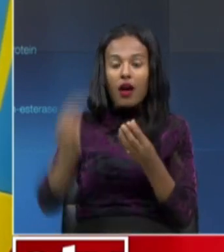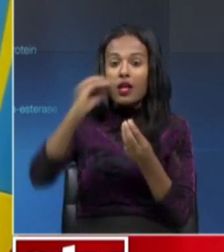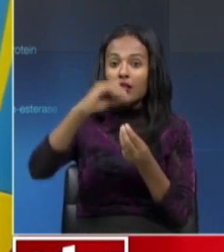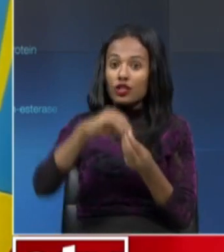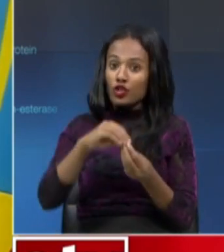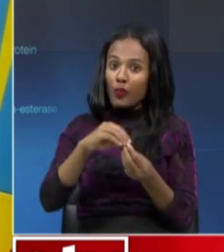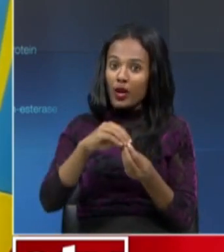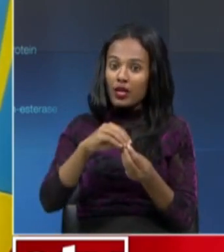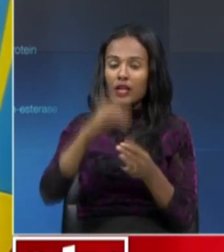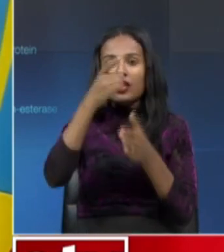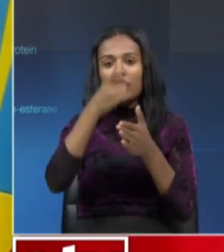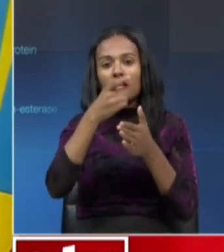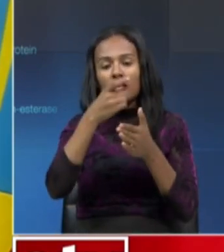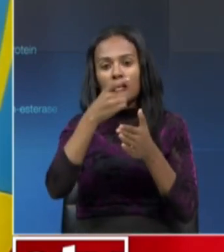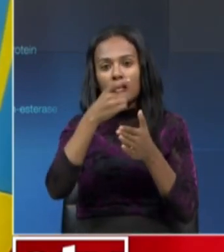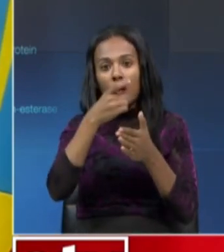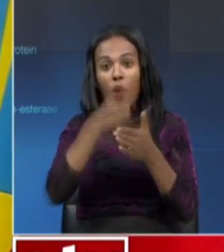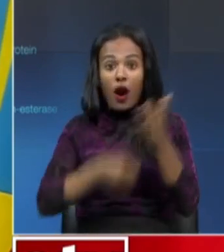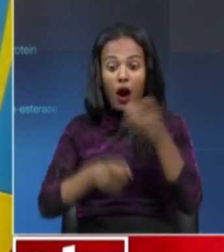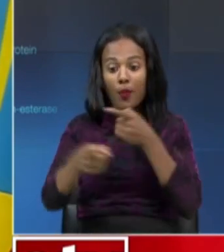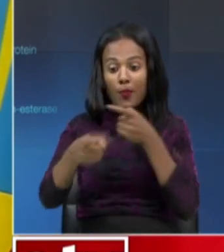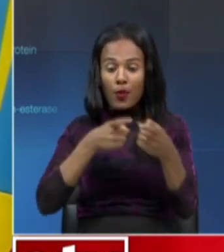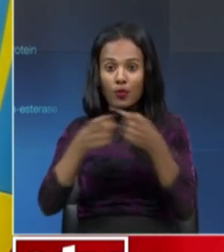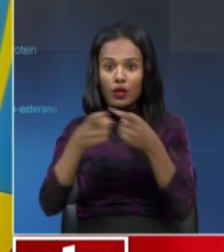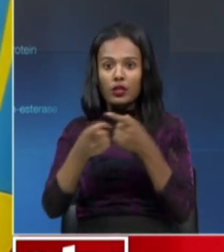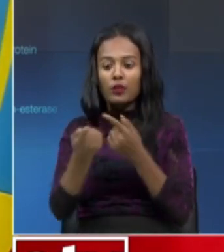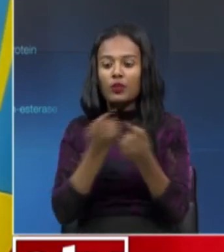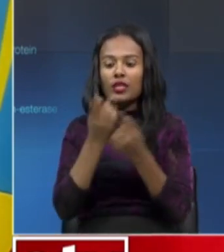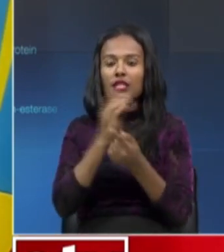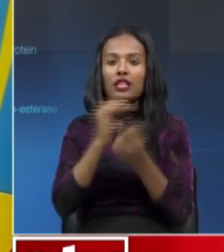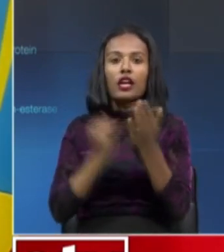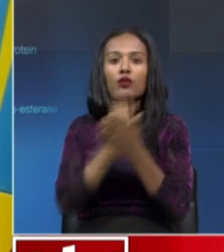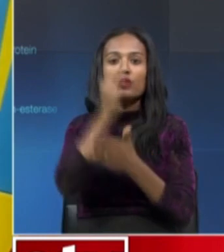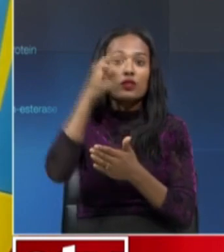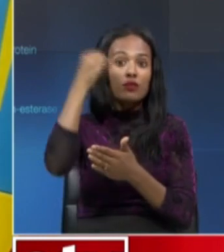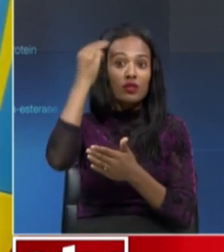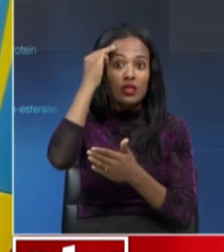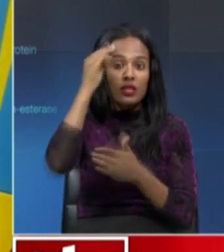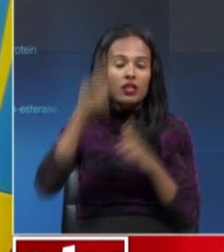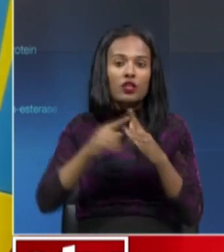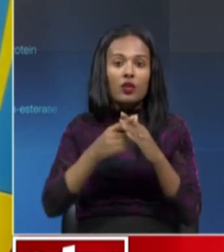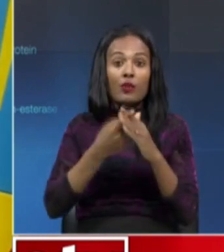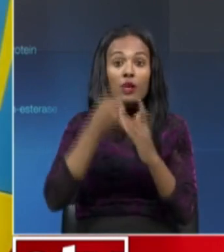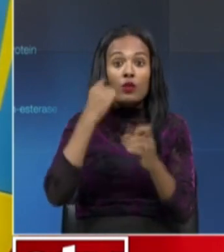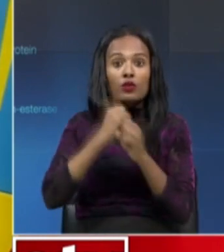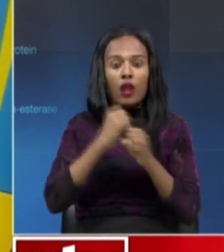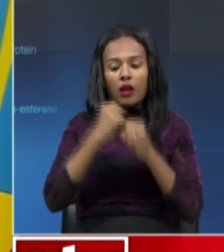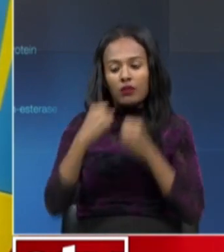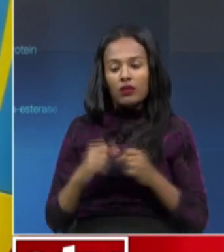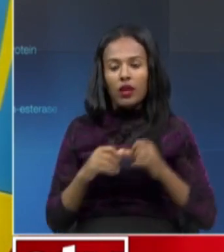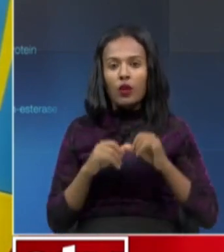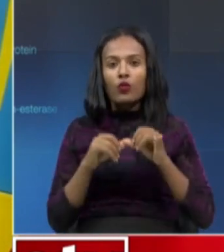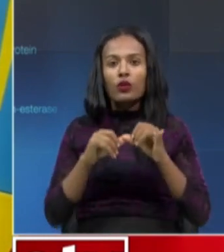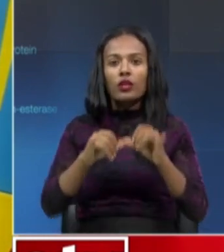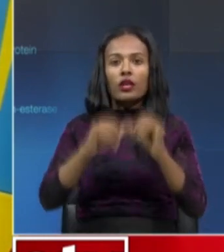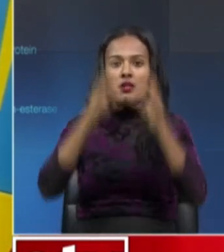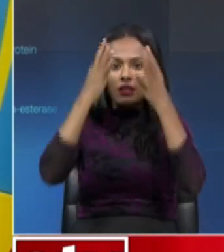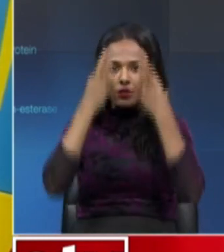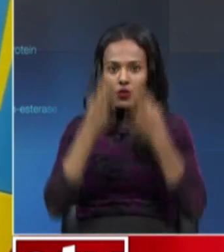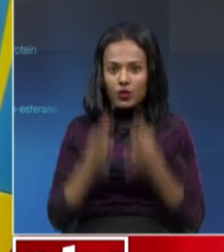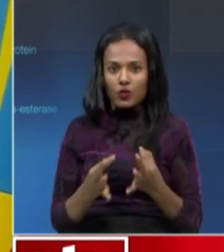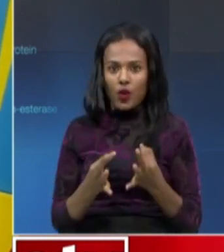ተጨማሪ የዋጋ ተጨማሪ ለመቆጣጠር በንግድና ኢንዱስትሪ ሚኒስቴር የተጀመረው ስራ ተጠናክሮ እንዲቀጥል